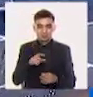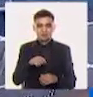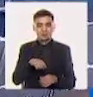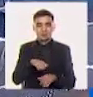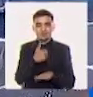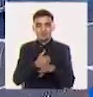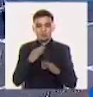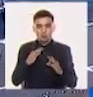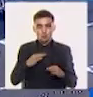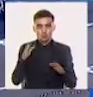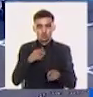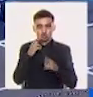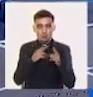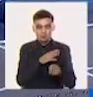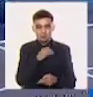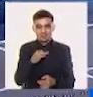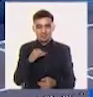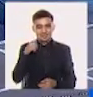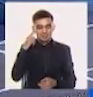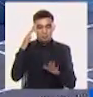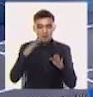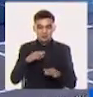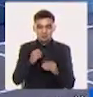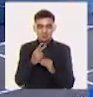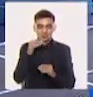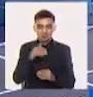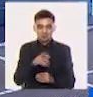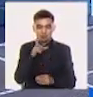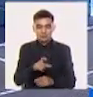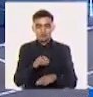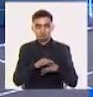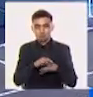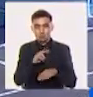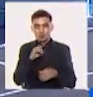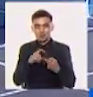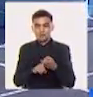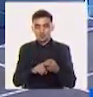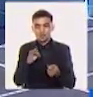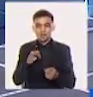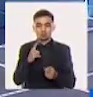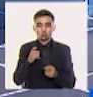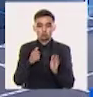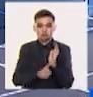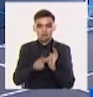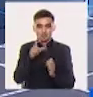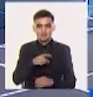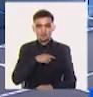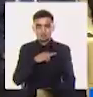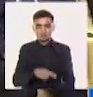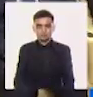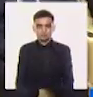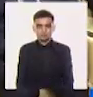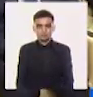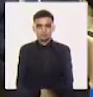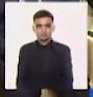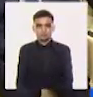прокуратурага шагым түшүрүптү. Азырга дейин Кыргызстанда 12 000 адам коронавирус жуктурып 160 адам кайтыш болгон.